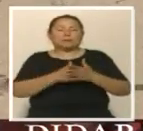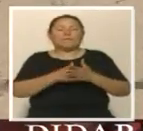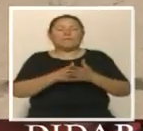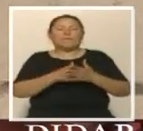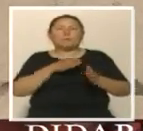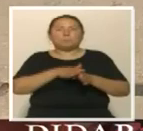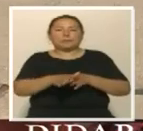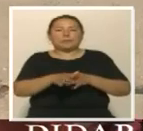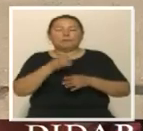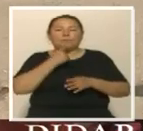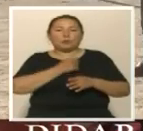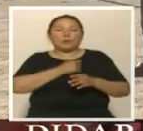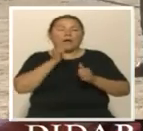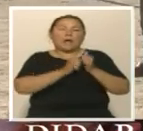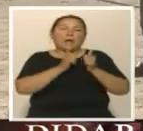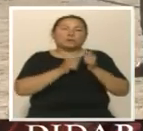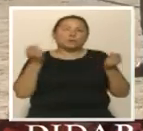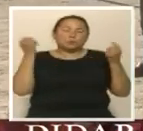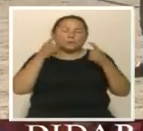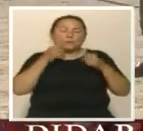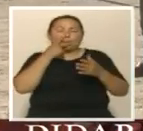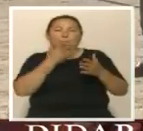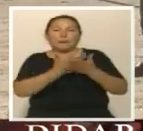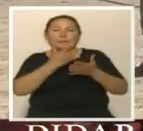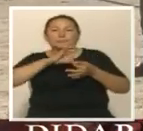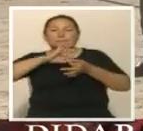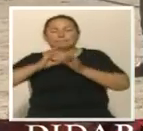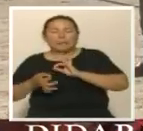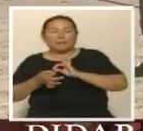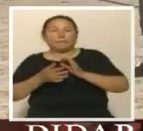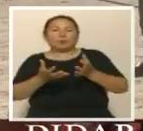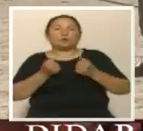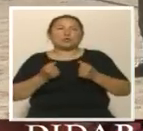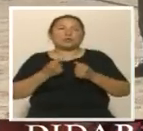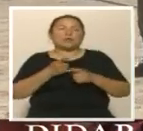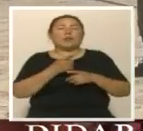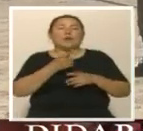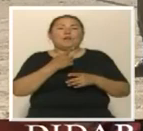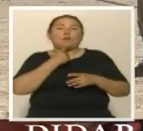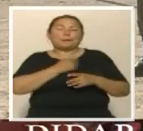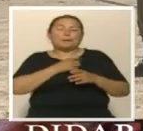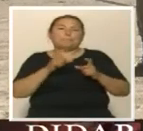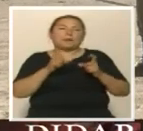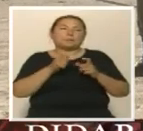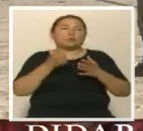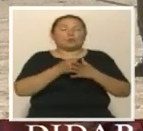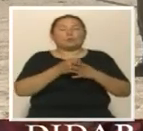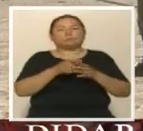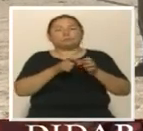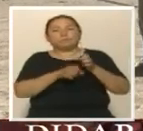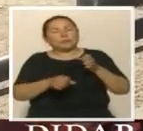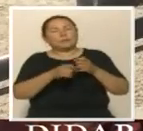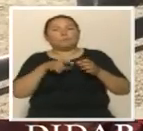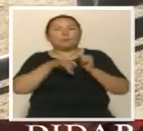провели поэтапную обработку каждого элемента их действий от получения боеприпасов и снаряжения магазина до разряжения оружия